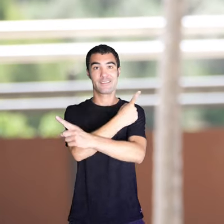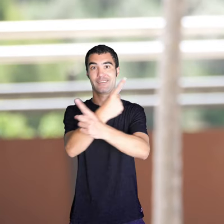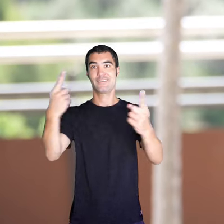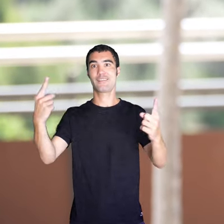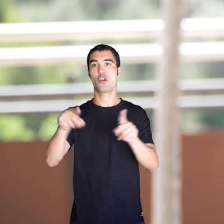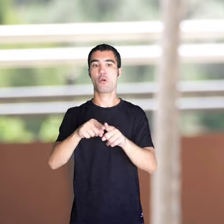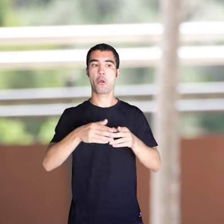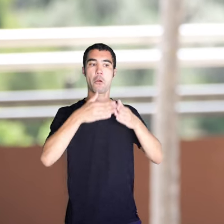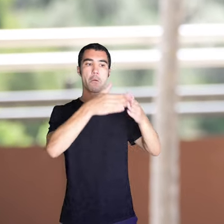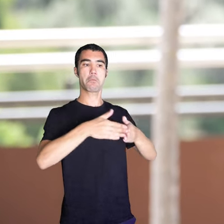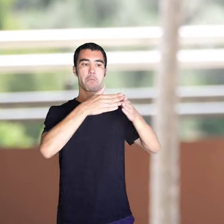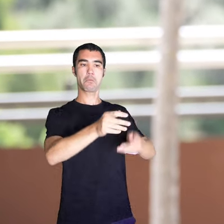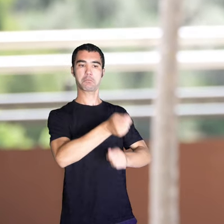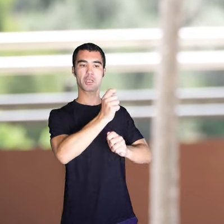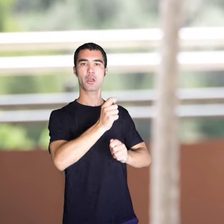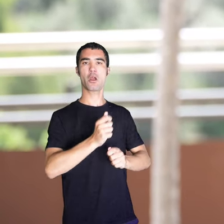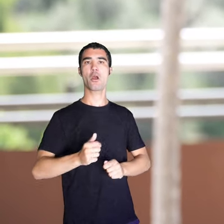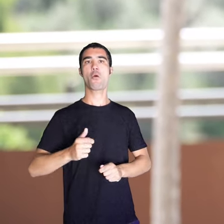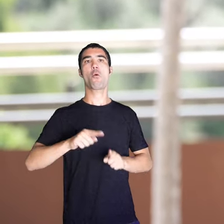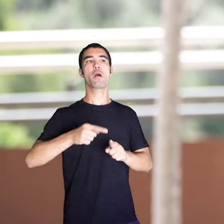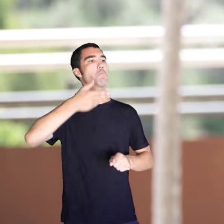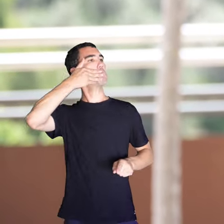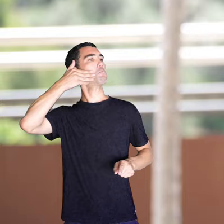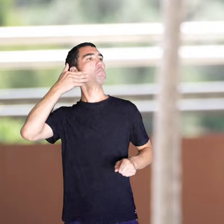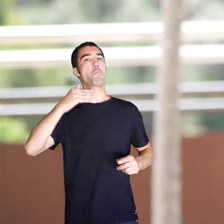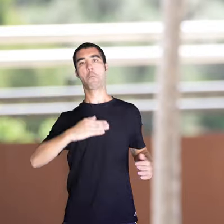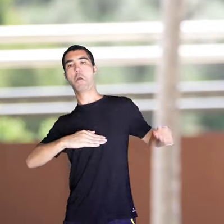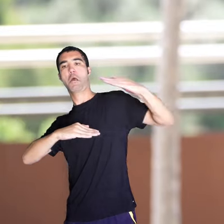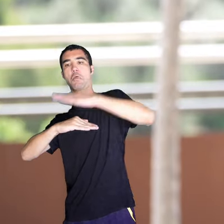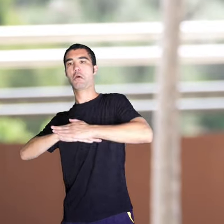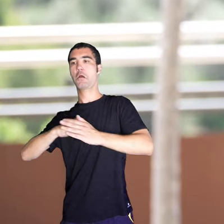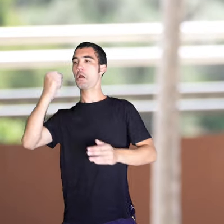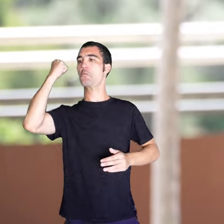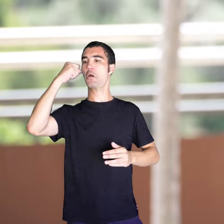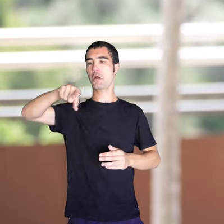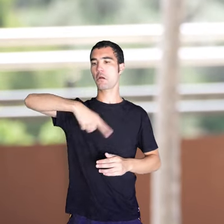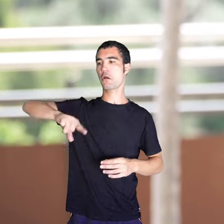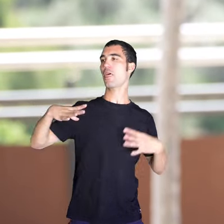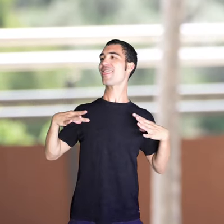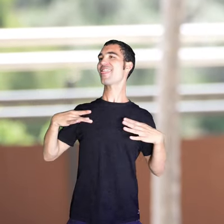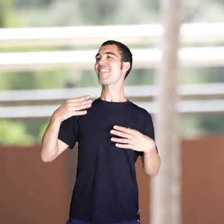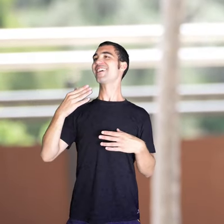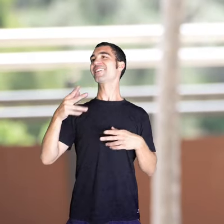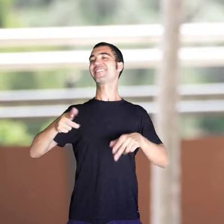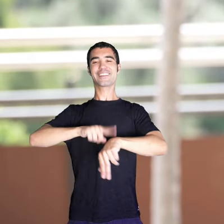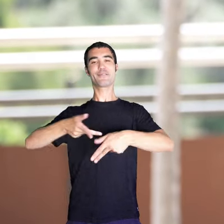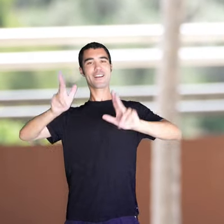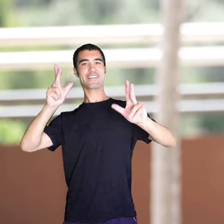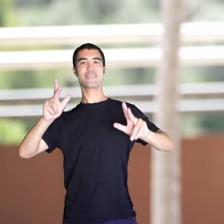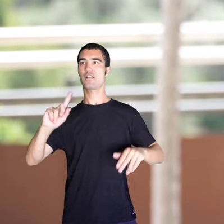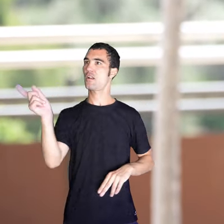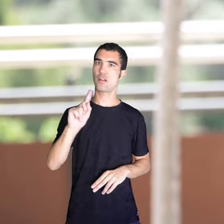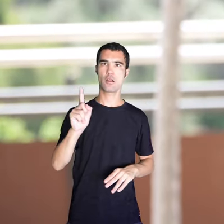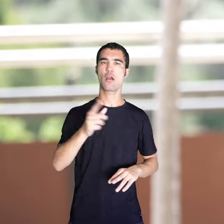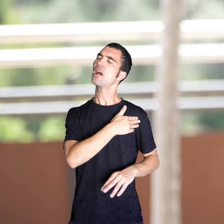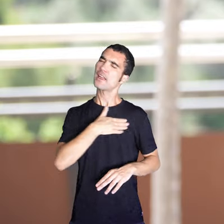que un pescador sigui superior o sigui tingui més potestat a la mà que un recreista. No, el que sí vull és un pot